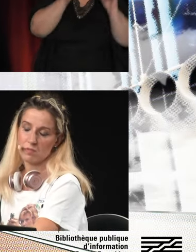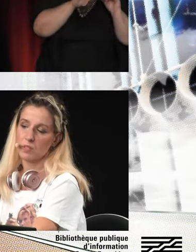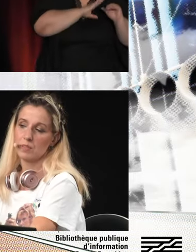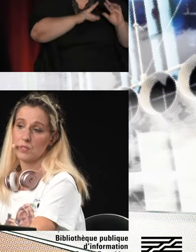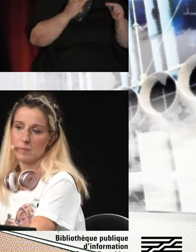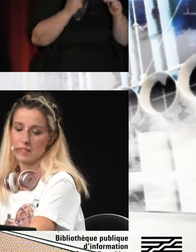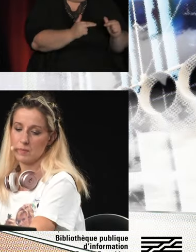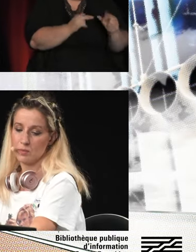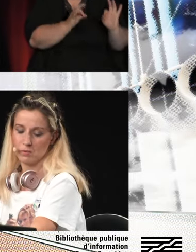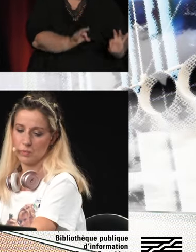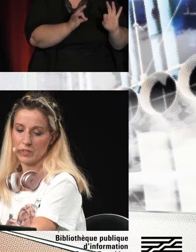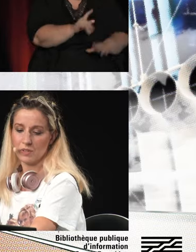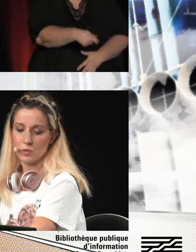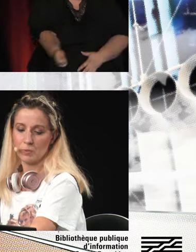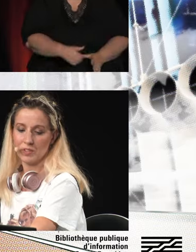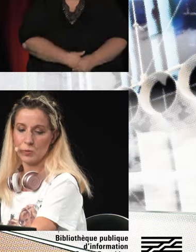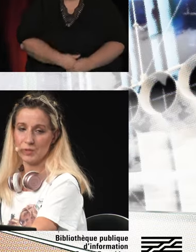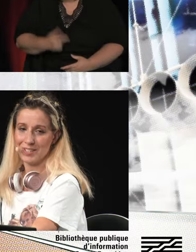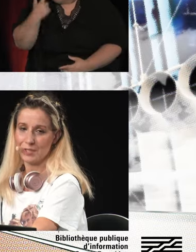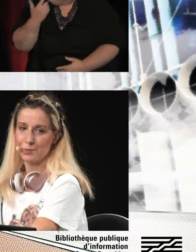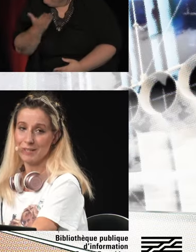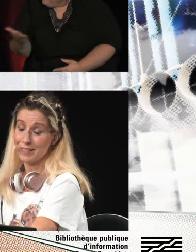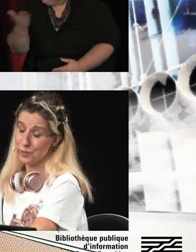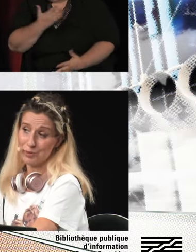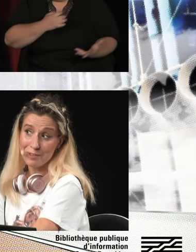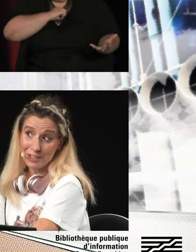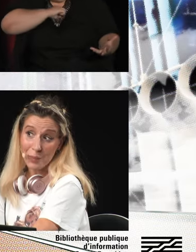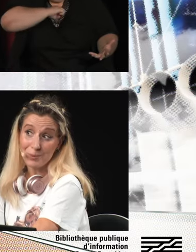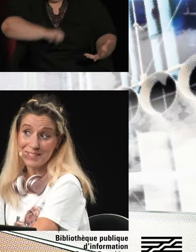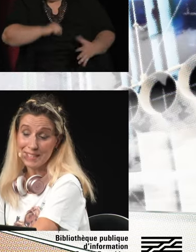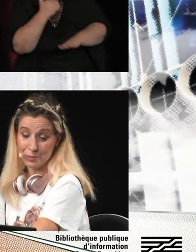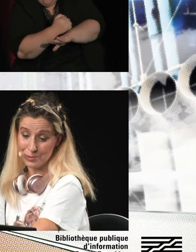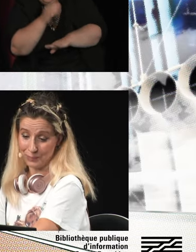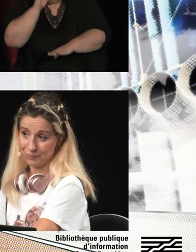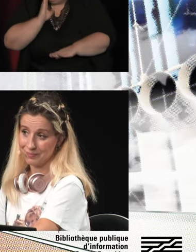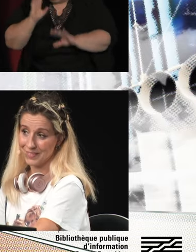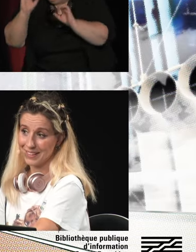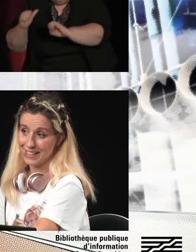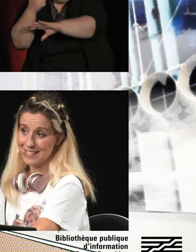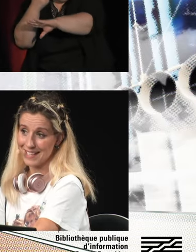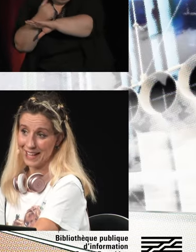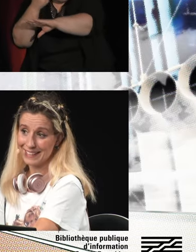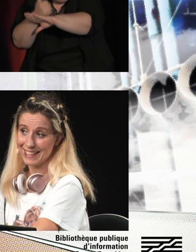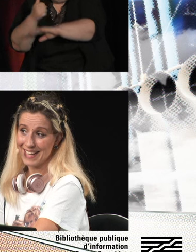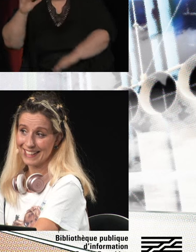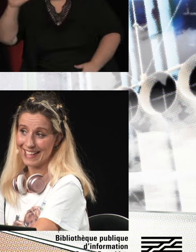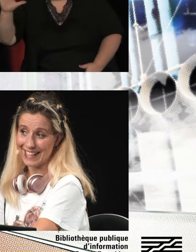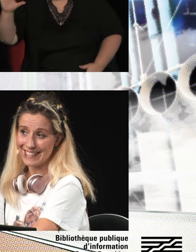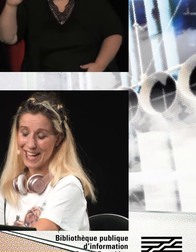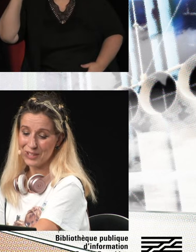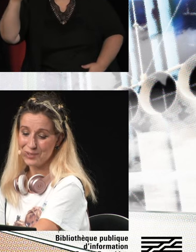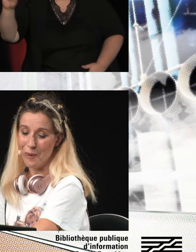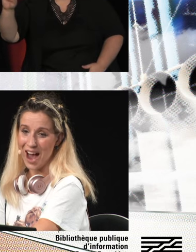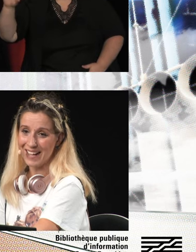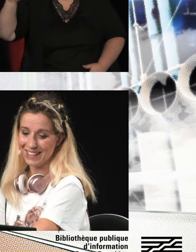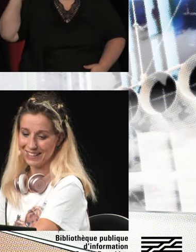Et je vais vous demander une petite participation, comme on est en speedrun et qu'il y a du public, est-ce que vous pouvez me faire un petit décompte? 5,